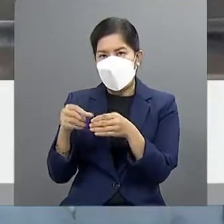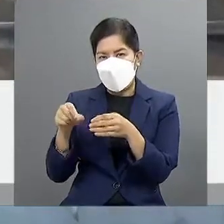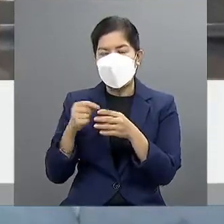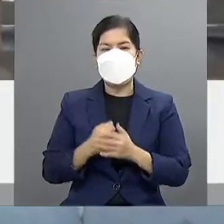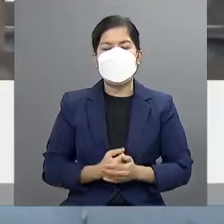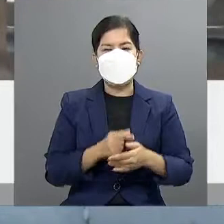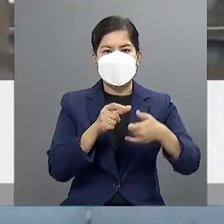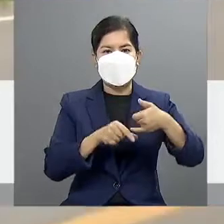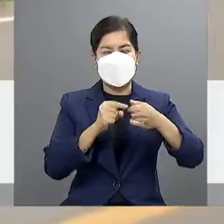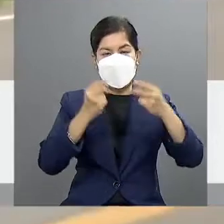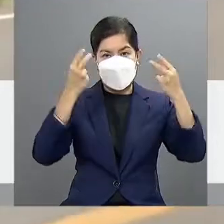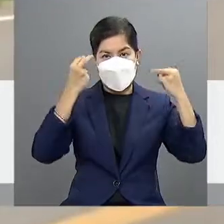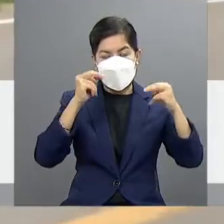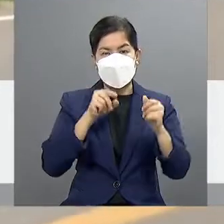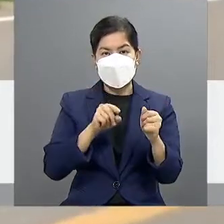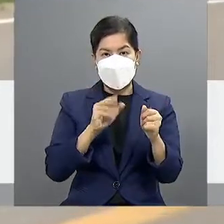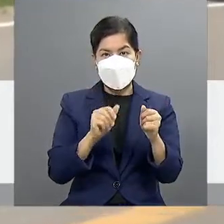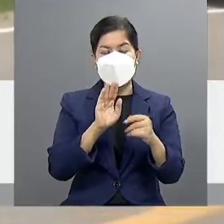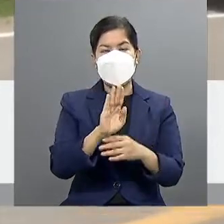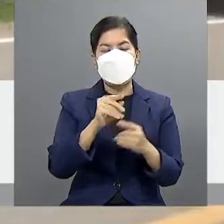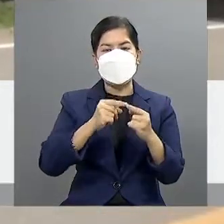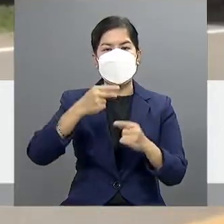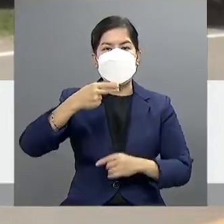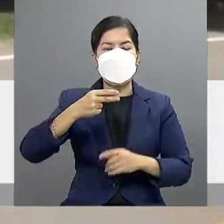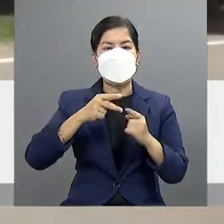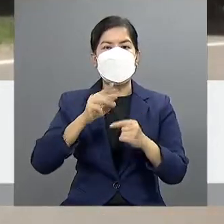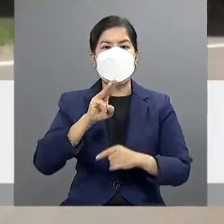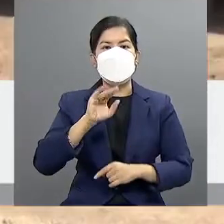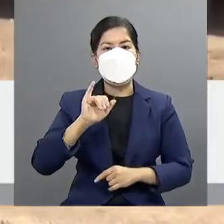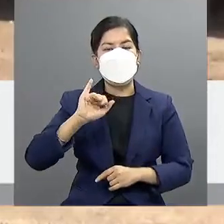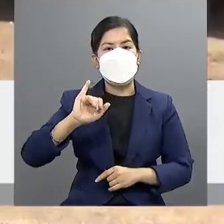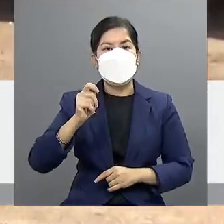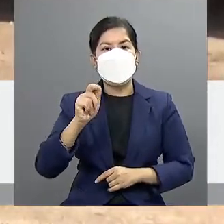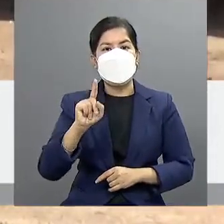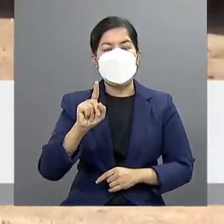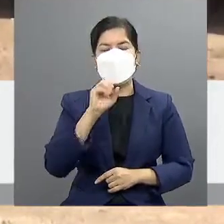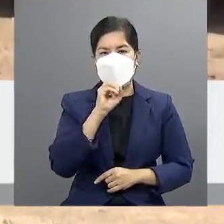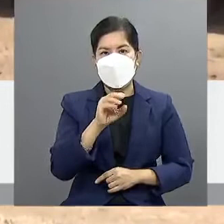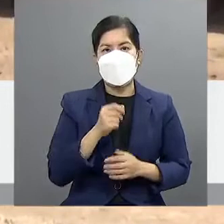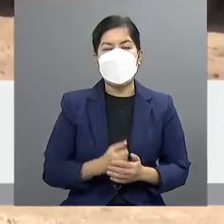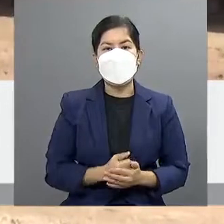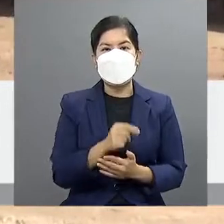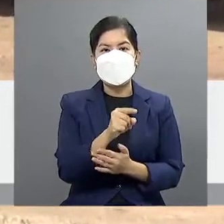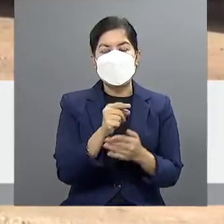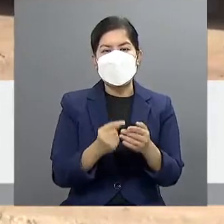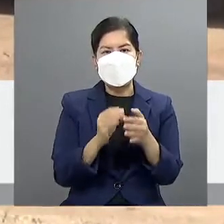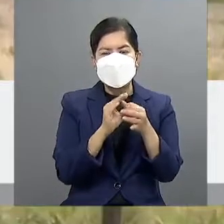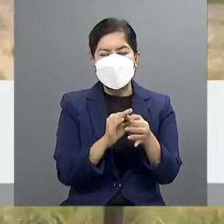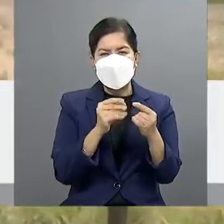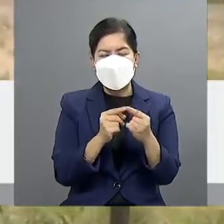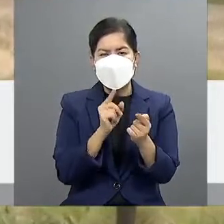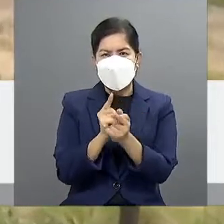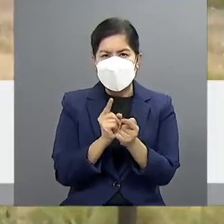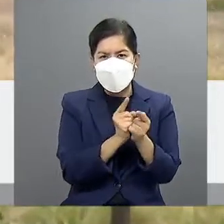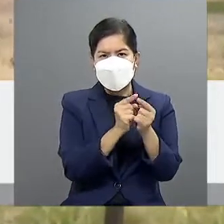นตรีตำบลห้วยยอดเปิดเผยว่าจากการพบผู้ติดเชื้อครั้งนี้เป็นผลมาจากการตรวจหาเชื้อเชิงรุกในกลุ่มประชาชน